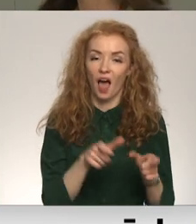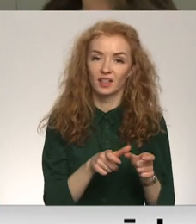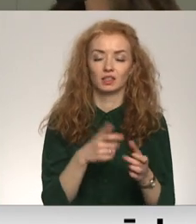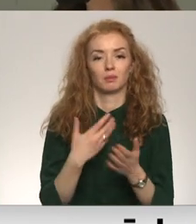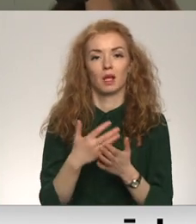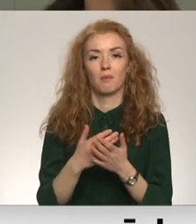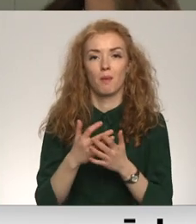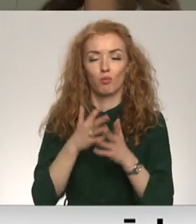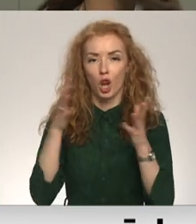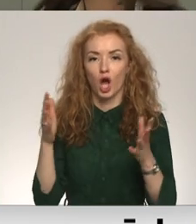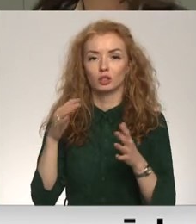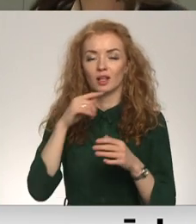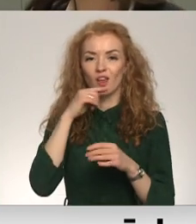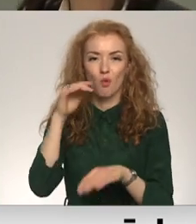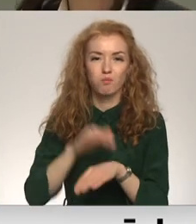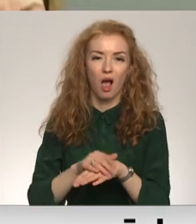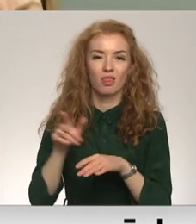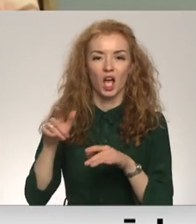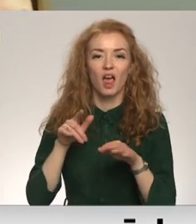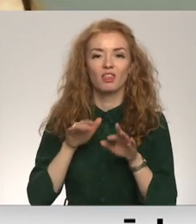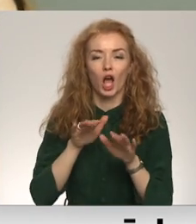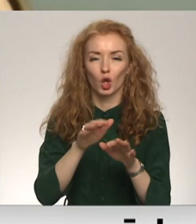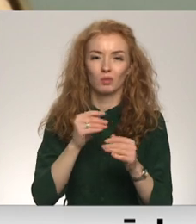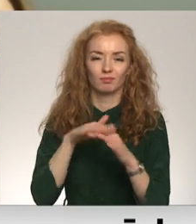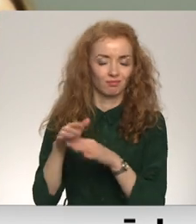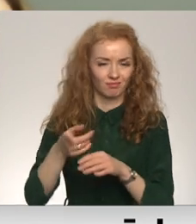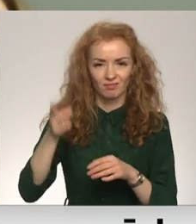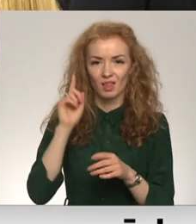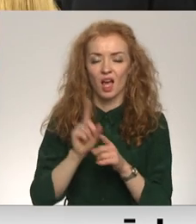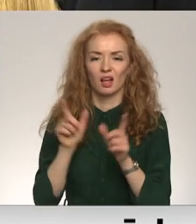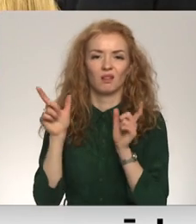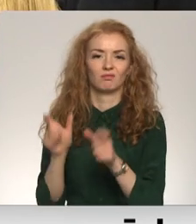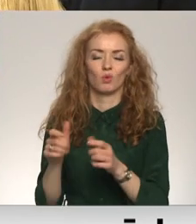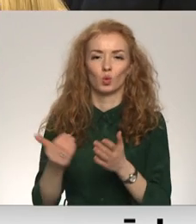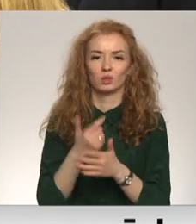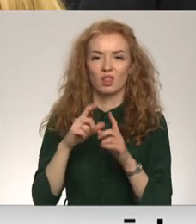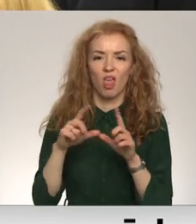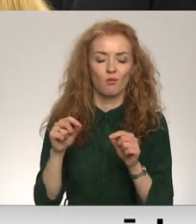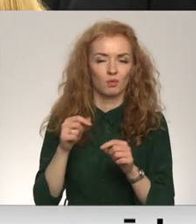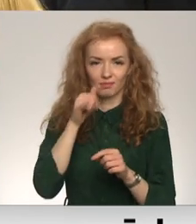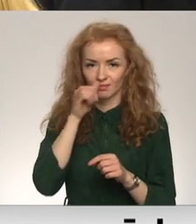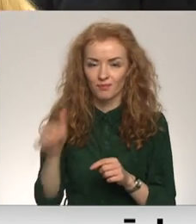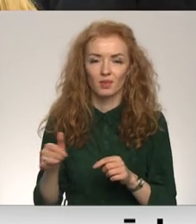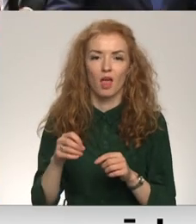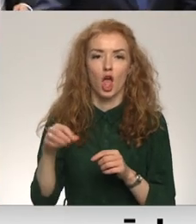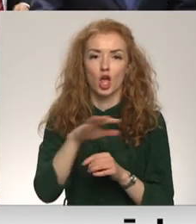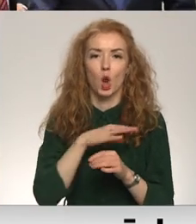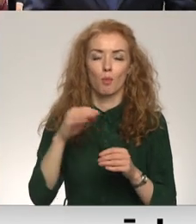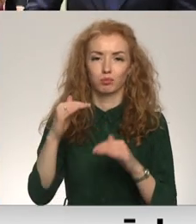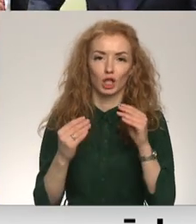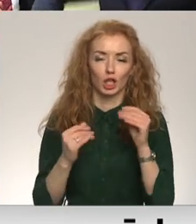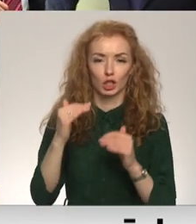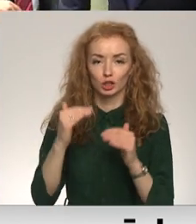plašu Krievijas banku loku, liekt vairākiem valsts uzņēmējiem uzsākt jaunas kotācijas Eiropas biržās un neļaut Krievijas